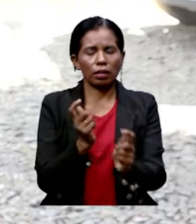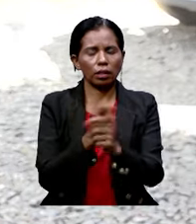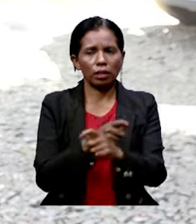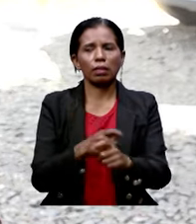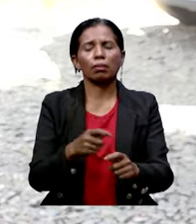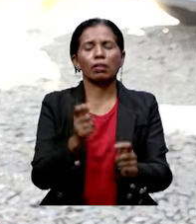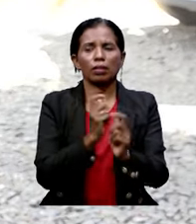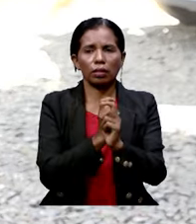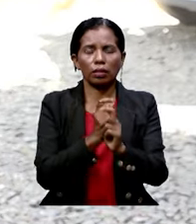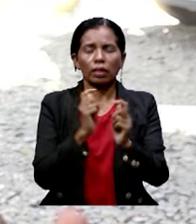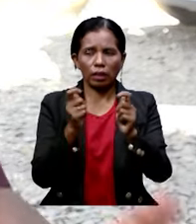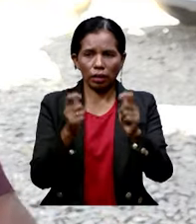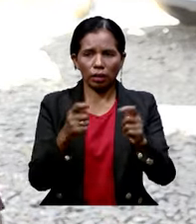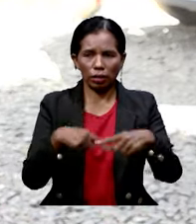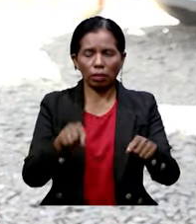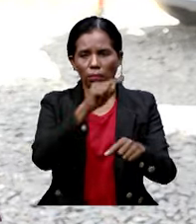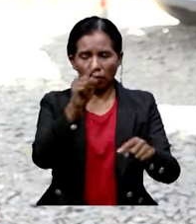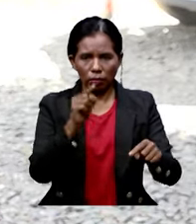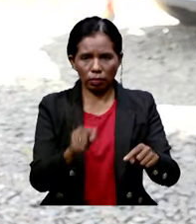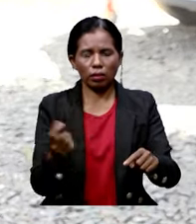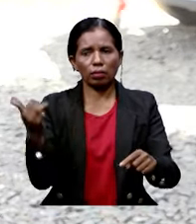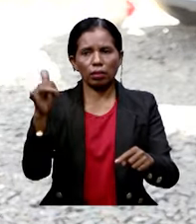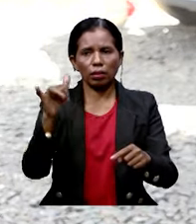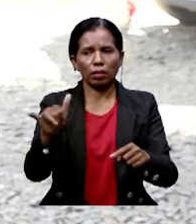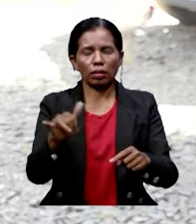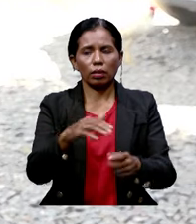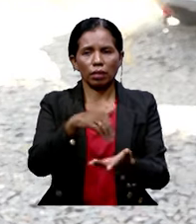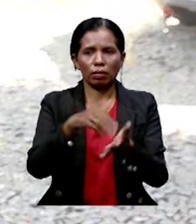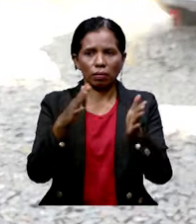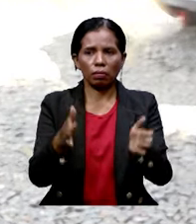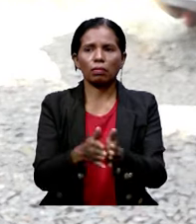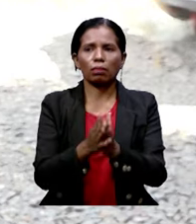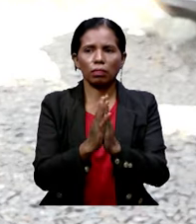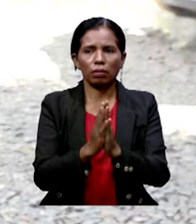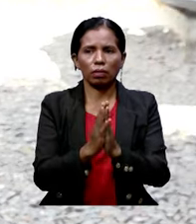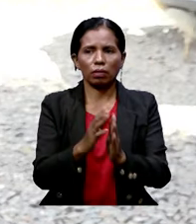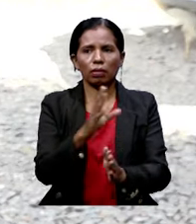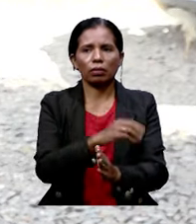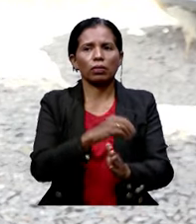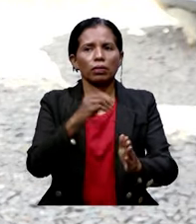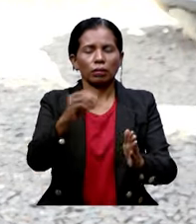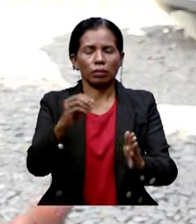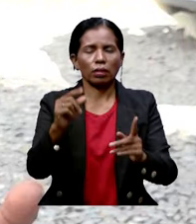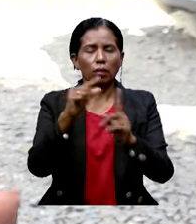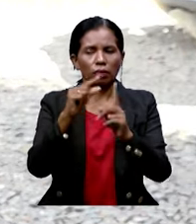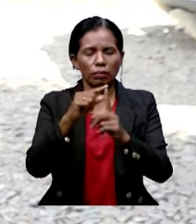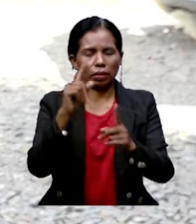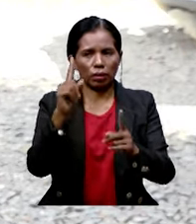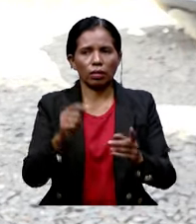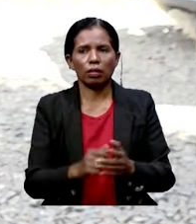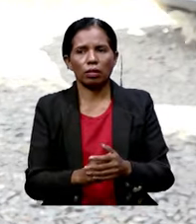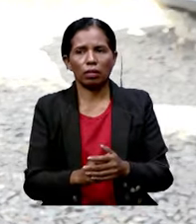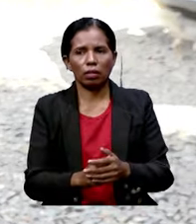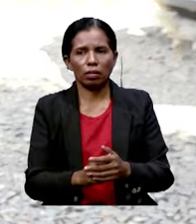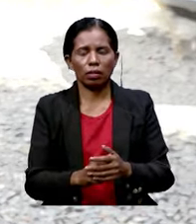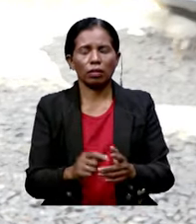rohan hansane para or sir sai pergunta sir uma basira karik dal rumo estudante mai ne husu hansan hus fal kosa kata ida Lia fuang ida ne kule po